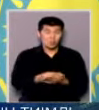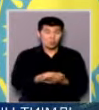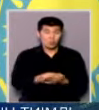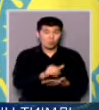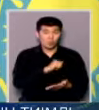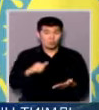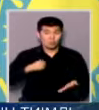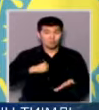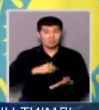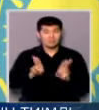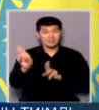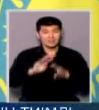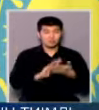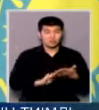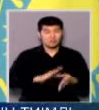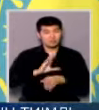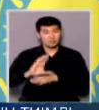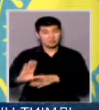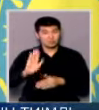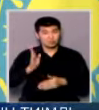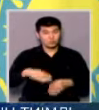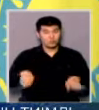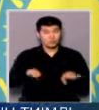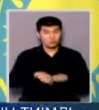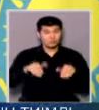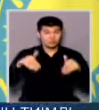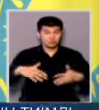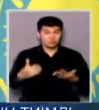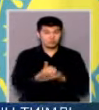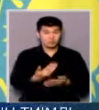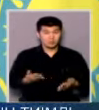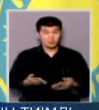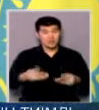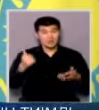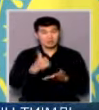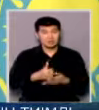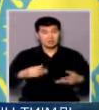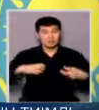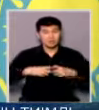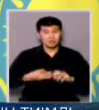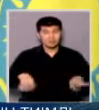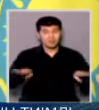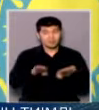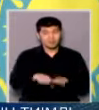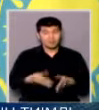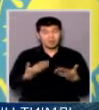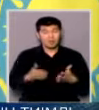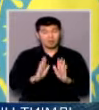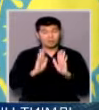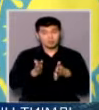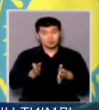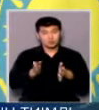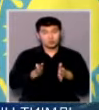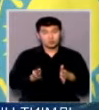жаңағы тәртіптік шарамды жіберемін. Бұл бір сұмтан да біз қазір ең негізгі мәселе барлығымыз бірыңғай бір жүйеде